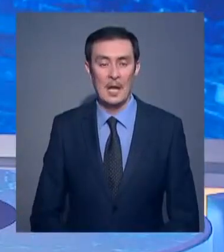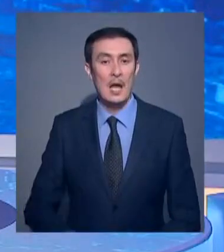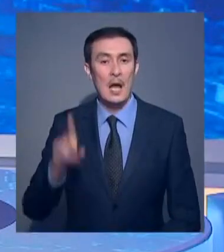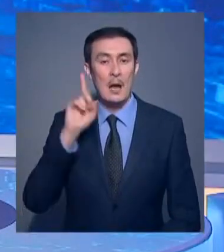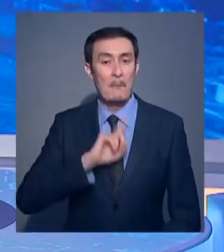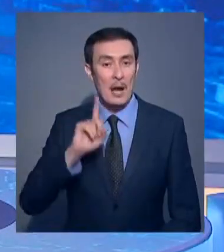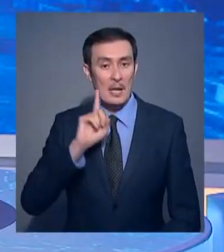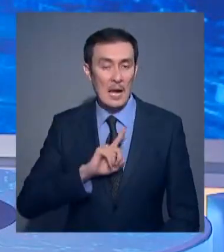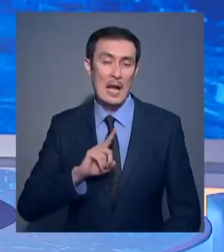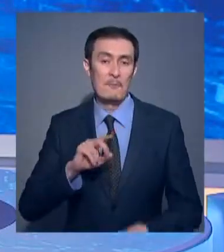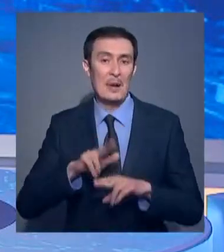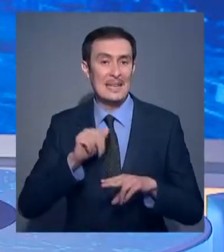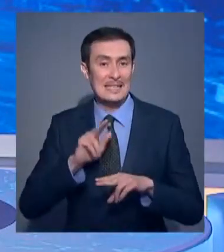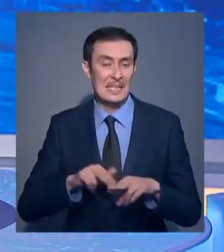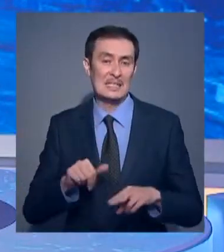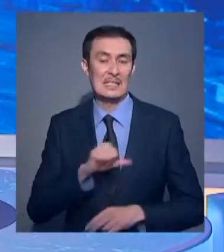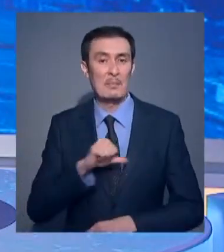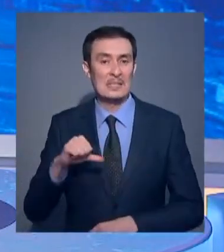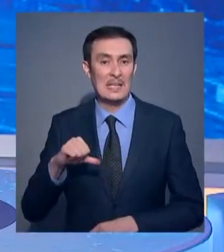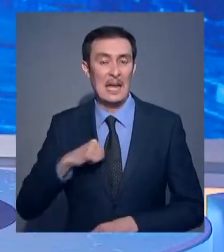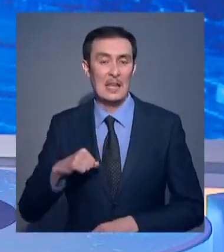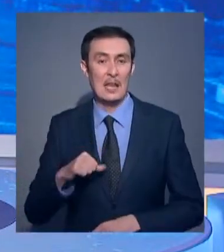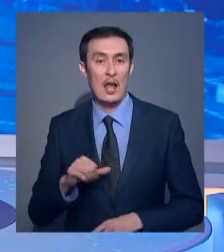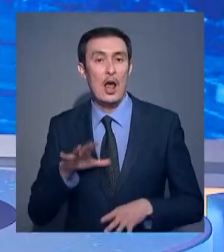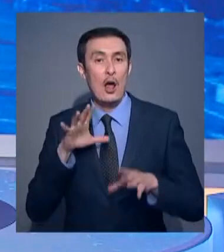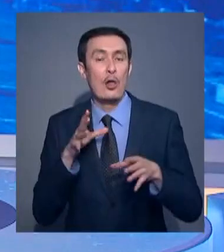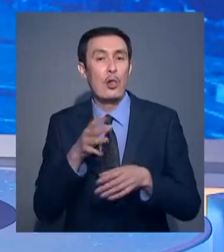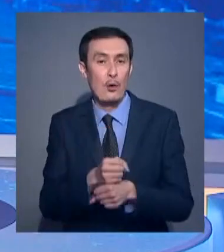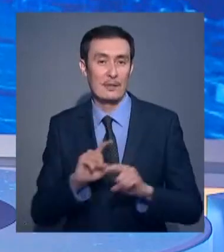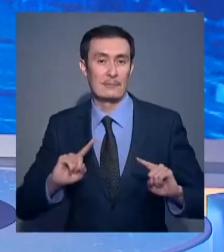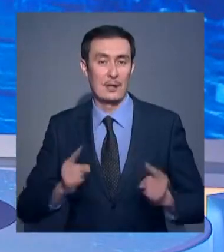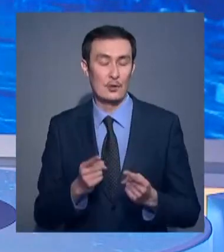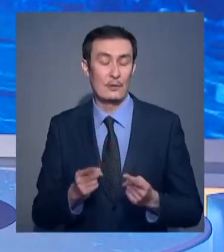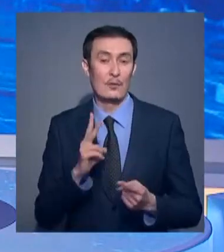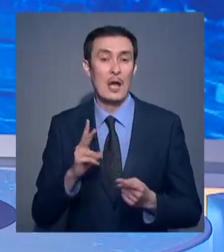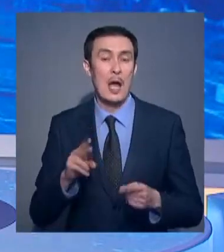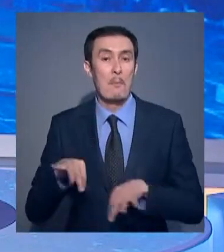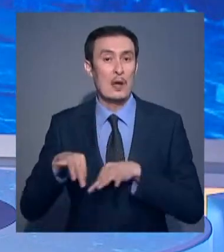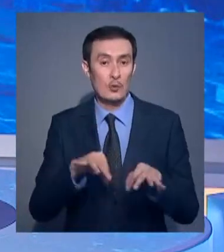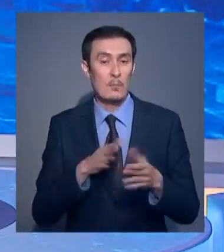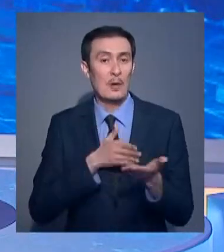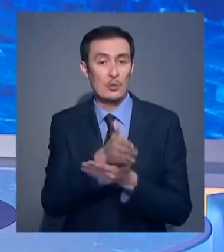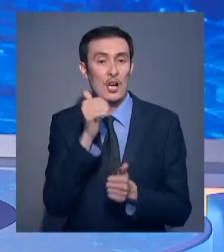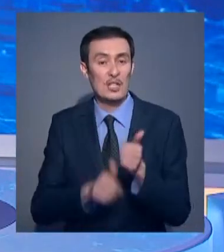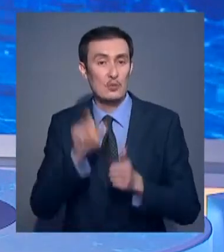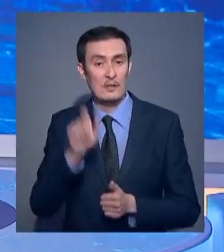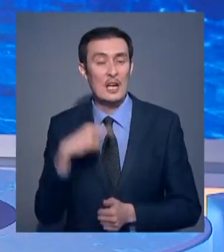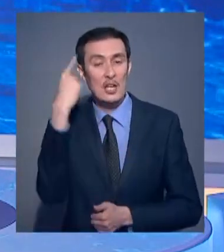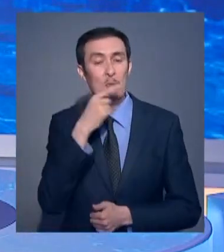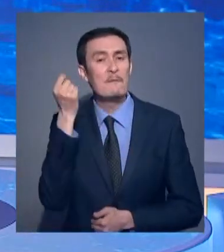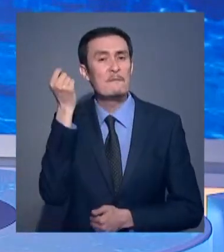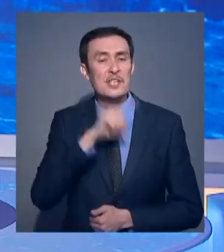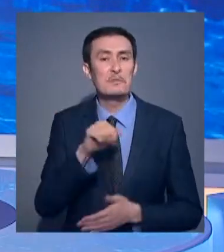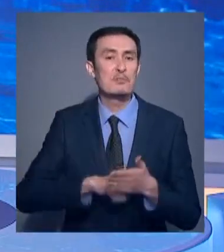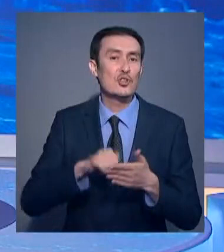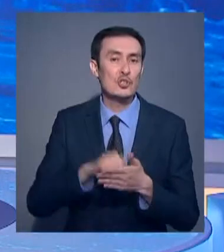Пока же столичные полицейские самостоятельно ловят нарушителей карантина. Патрульные подходят каждому человеку лично, чтобы